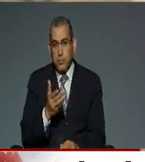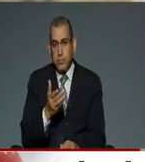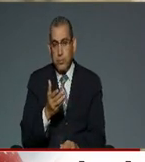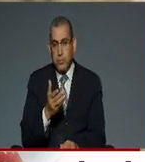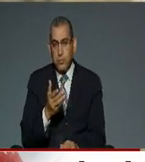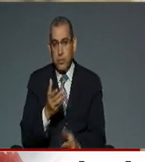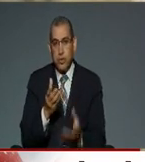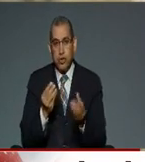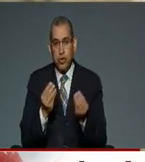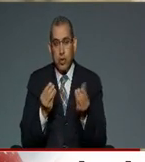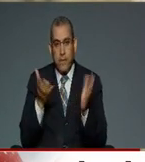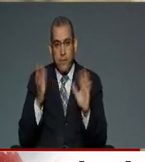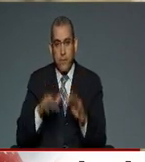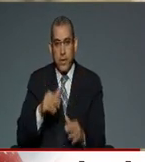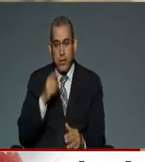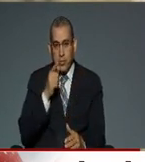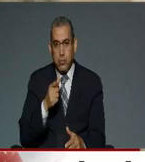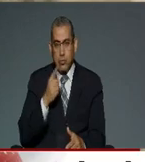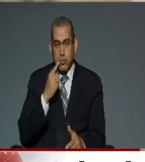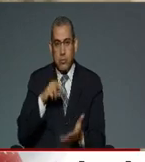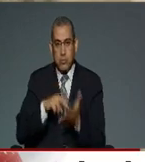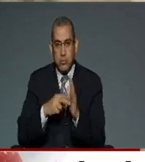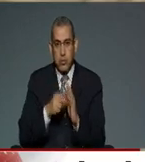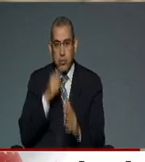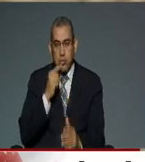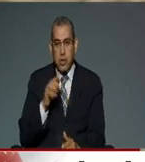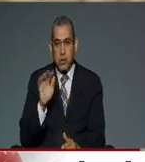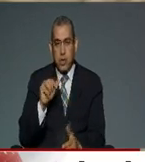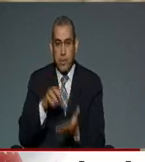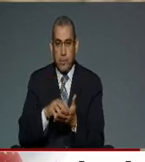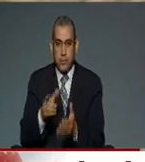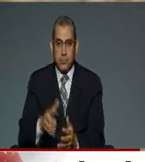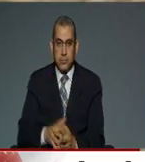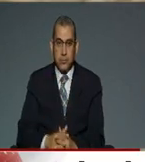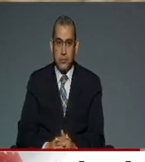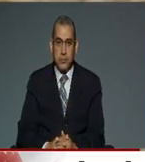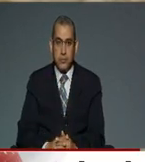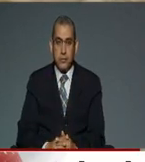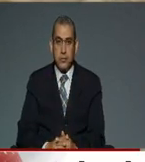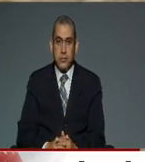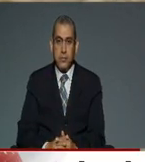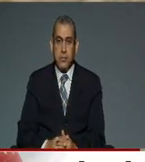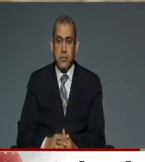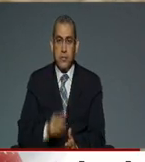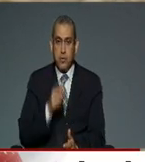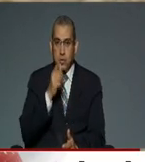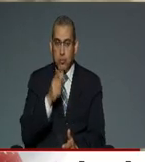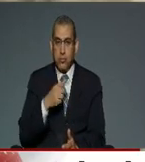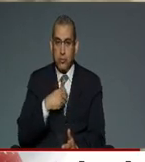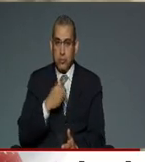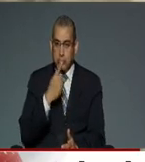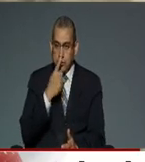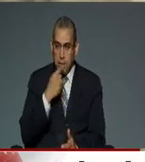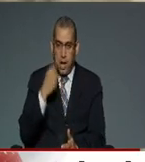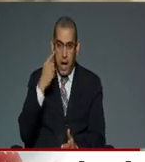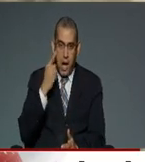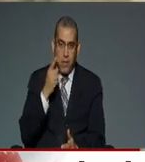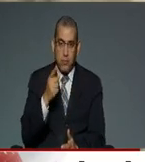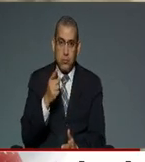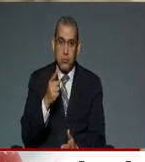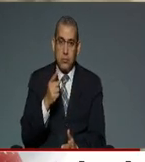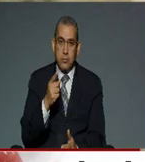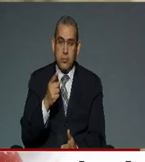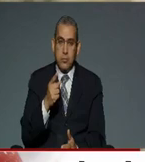بالكثير من الخيرات للشعبين. وبالطبع كل ذلك